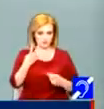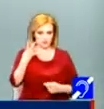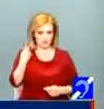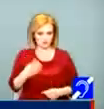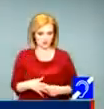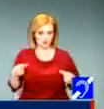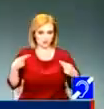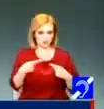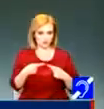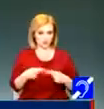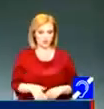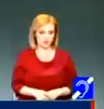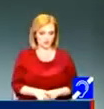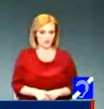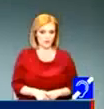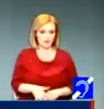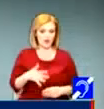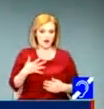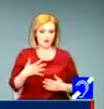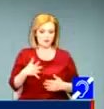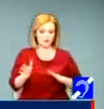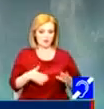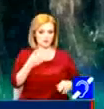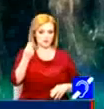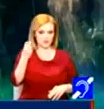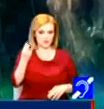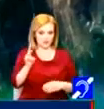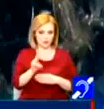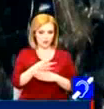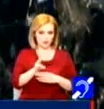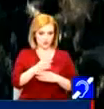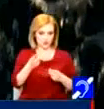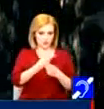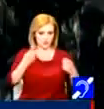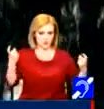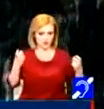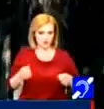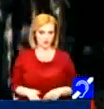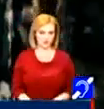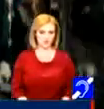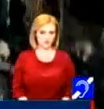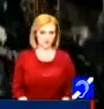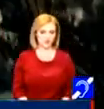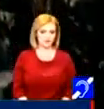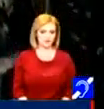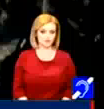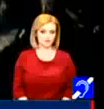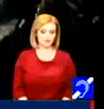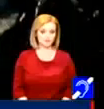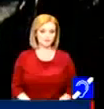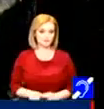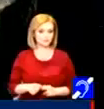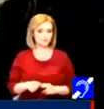Cifra exactă de 41 de morți a fost comunicată după miezul nopții. Probabil ca impactul mediatic să fie minim, având în vedere că în